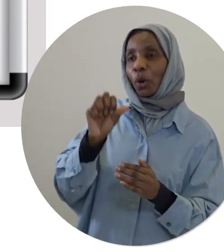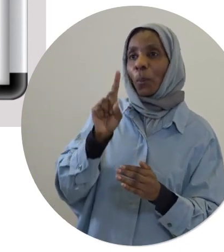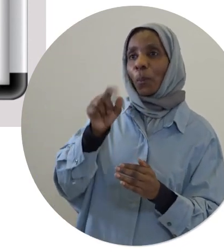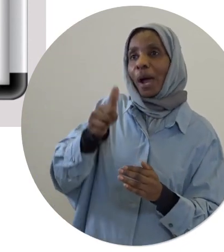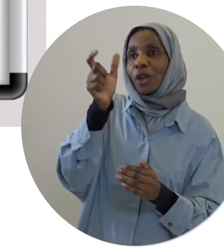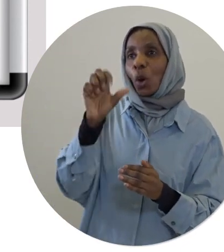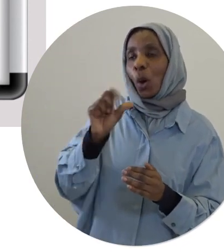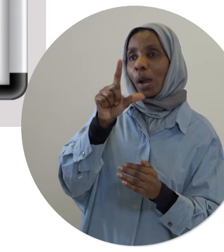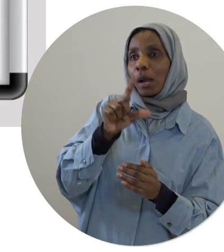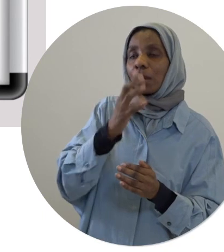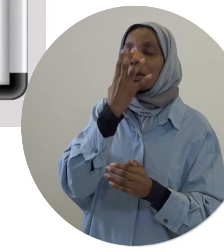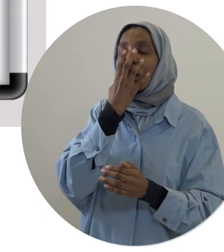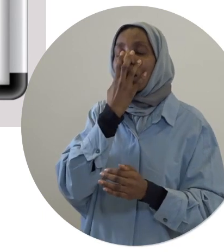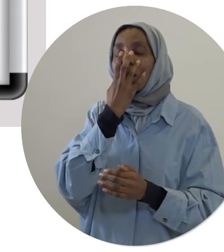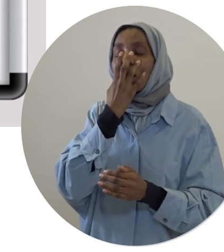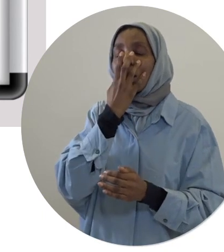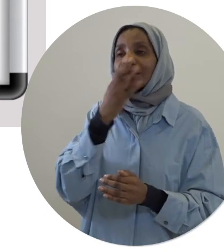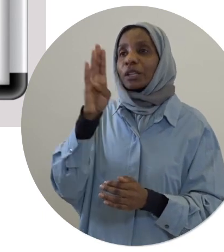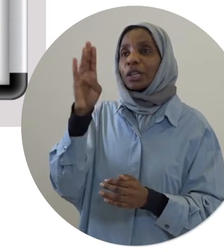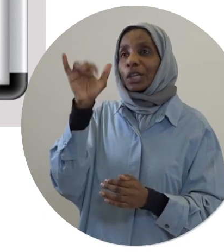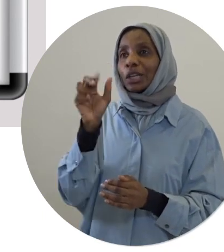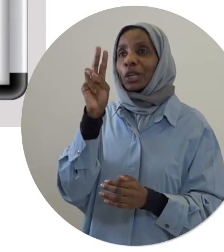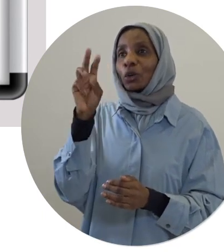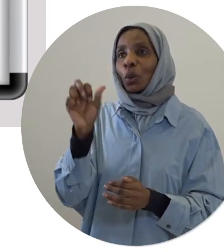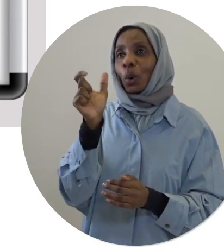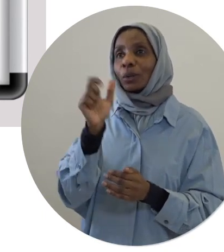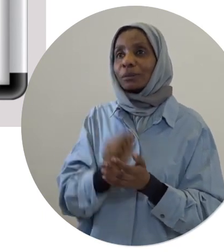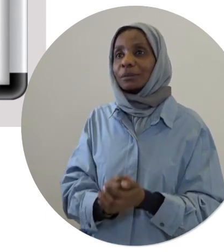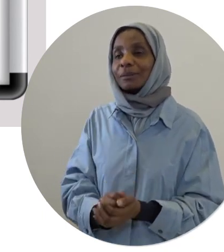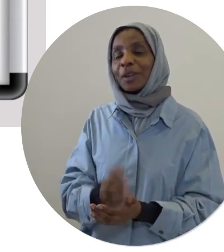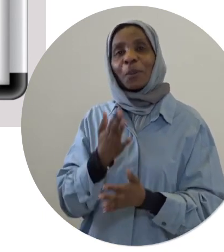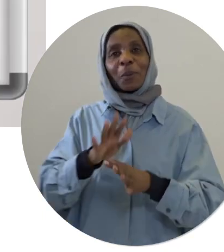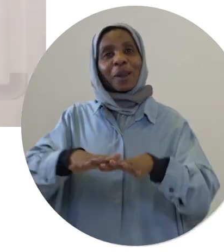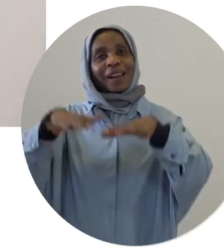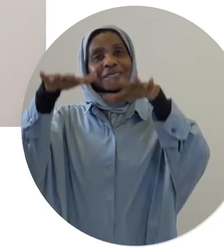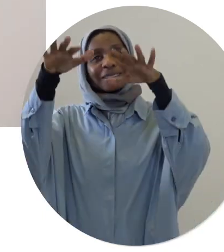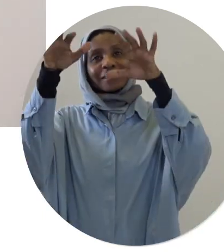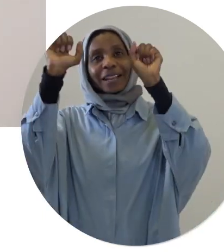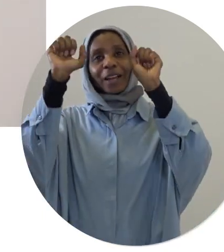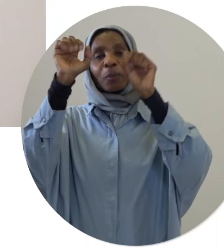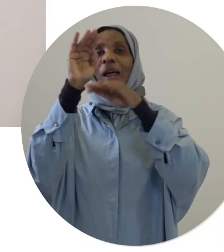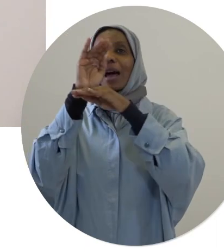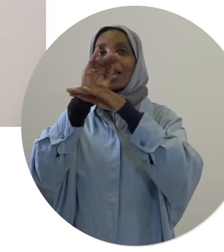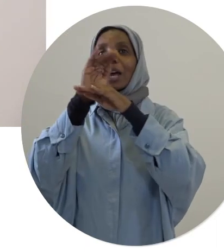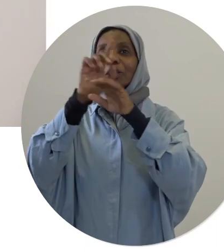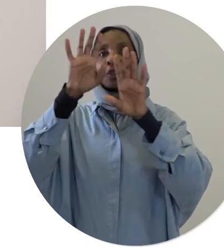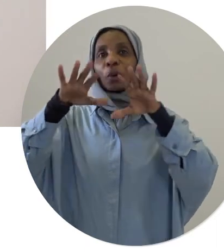2 بروبانول كحول ثانوي سيتأكسد إلى البروبانون وهو الكيتون. وبذلك نكون